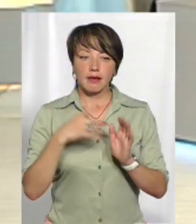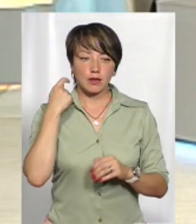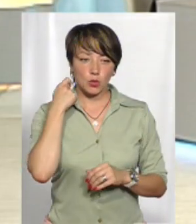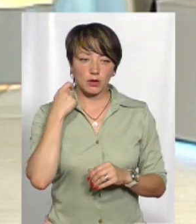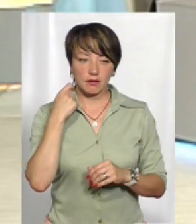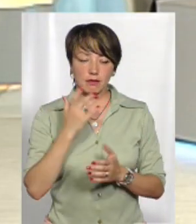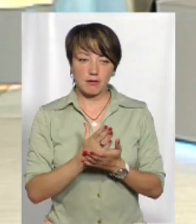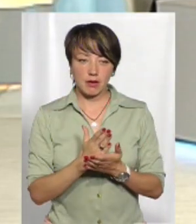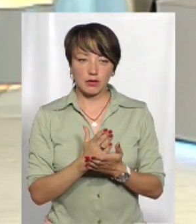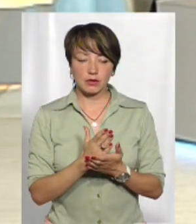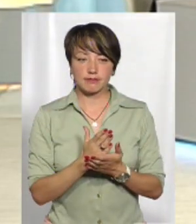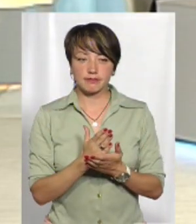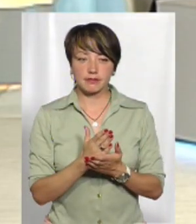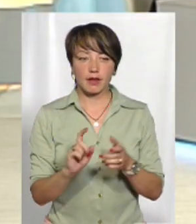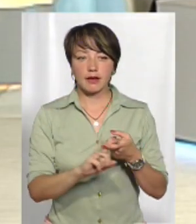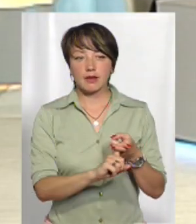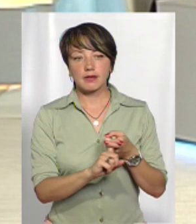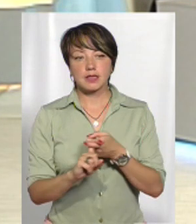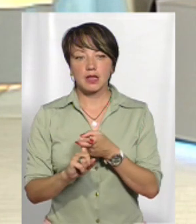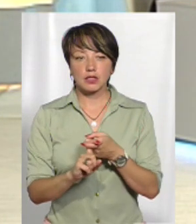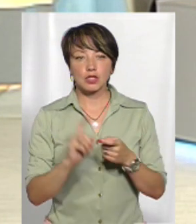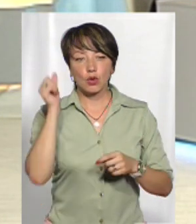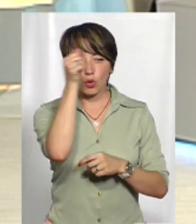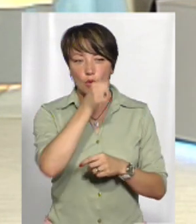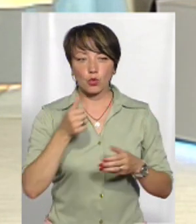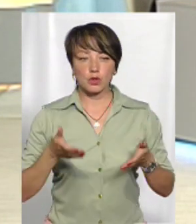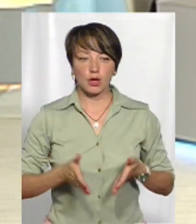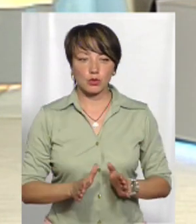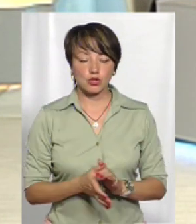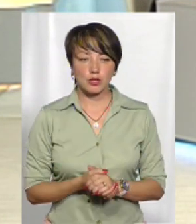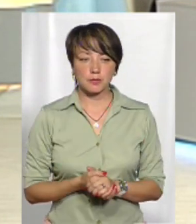59 років поки що, в залежності від року народження.